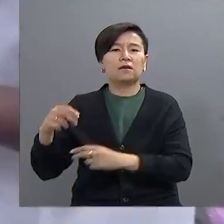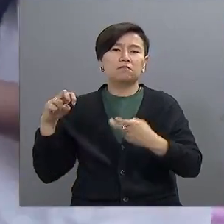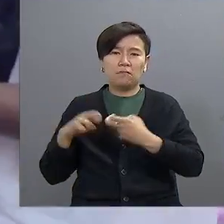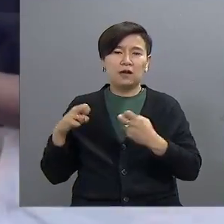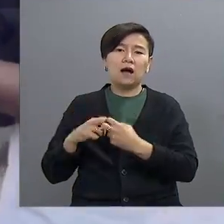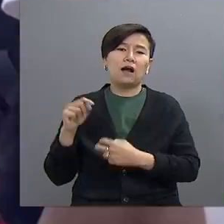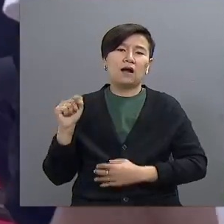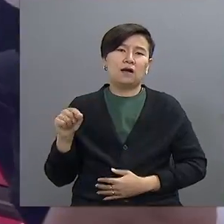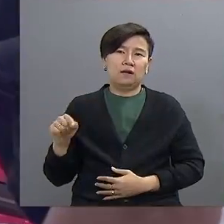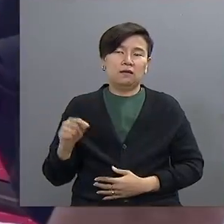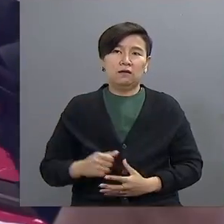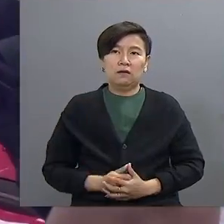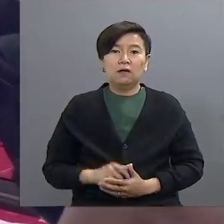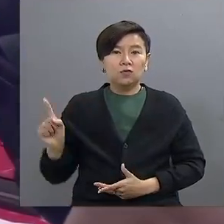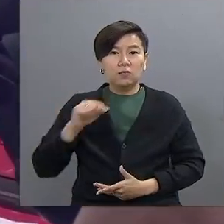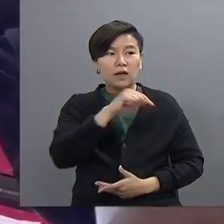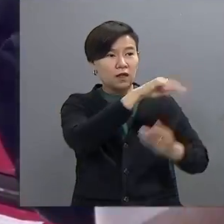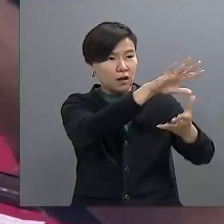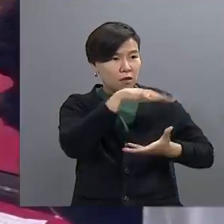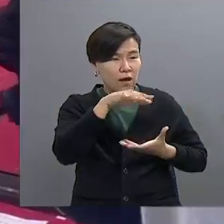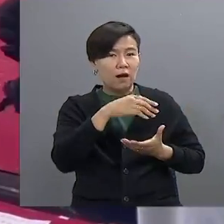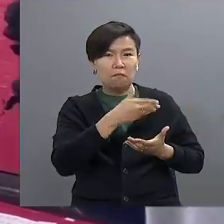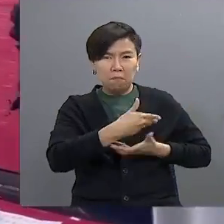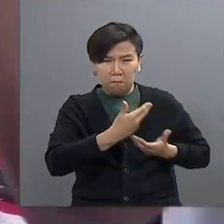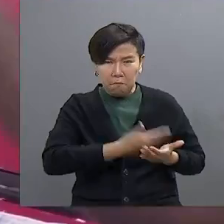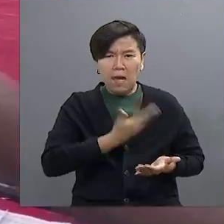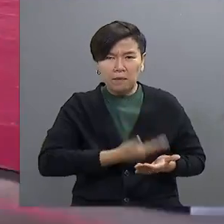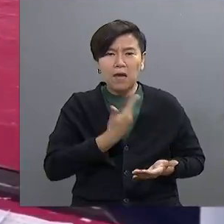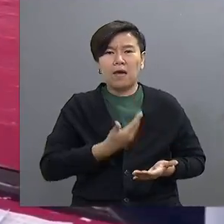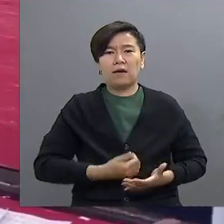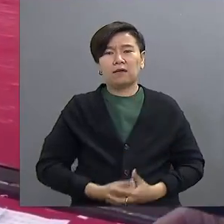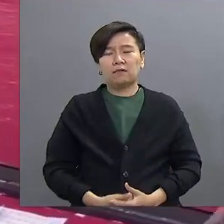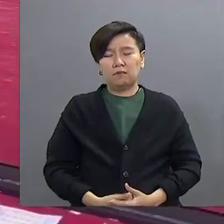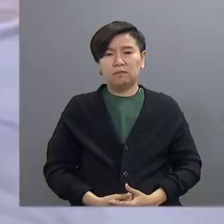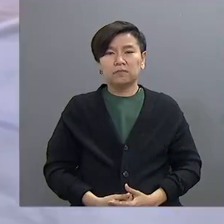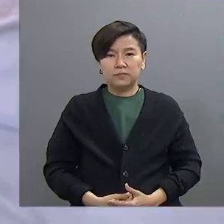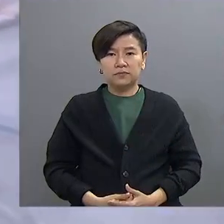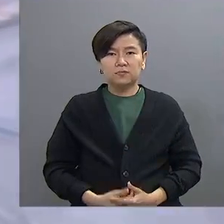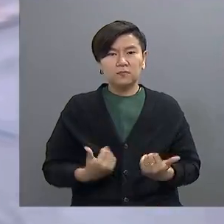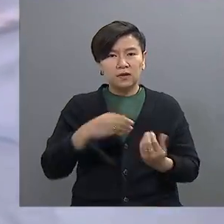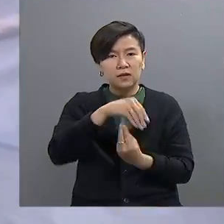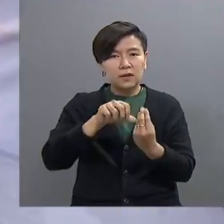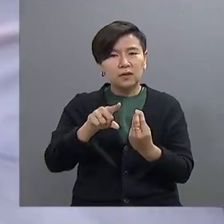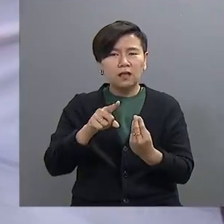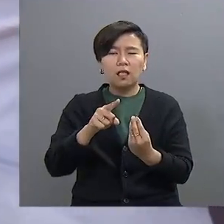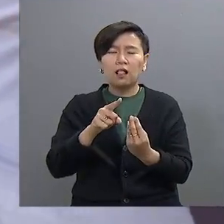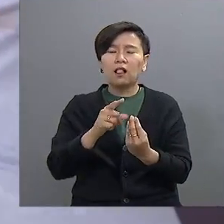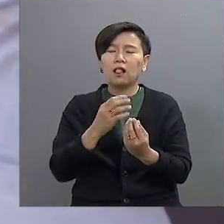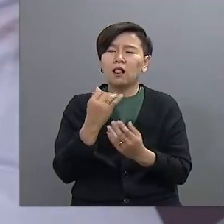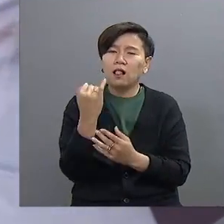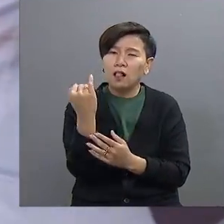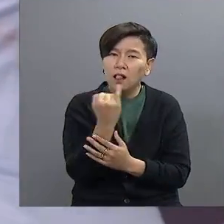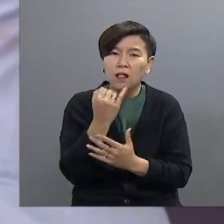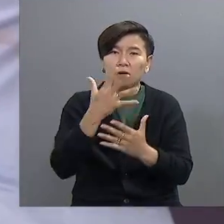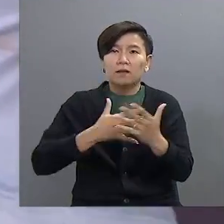ายังรับมาราคาสูงอยู่นะคะสำหรับพ่อค้ารายย่อยเลยนะและตอนนี้เศรษฐกิจก็ฝืดเคืองใช่ไหมประชาชนที่จังหวัดตรังเนี่ยบาง